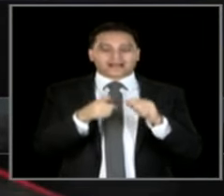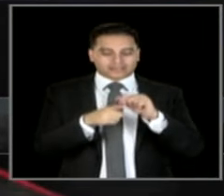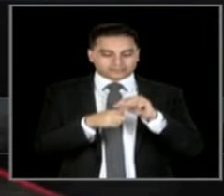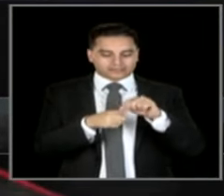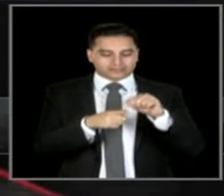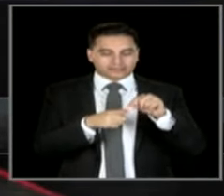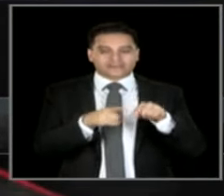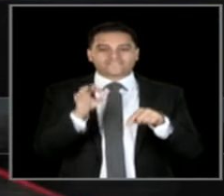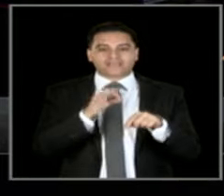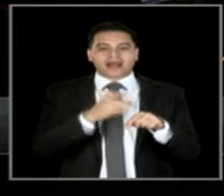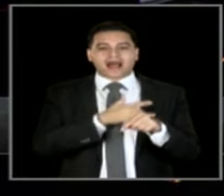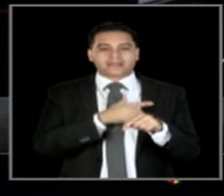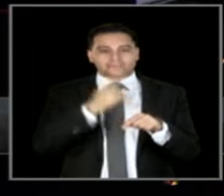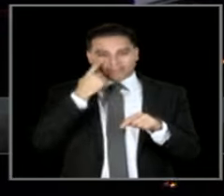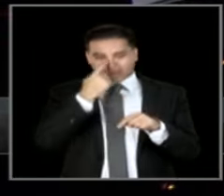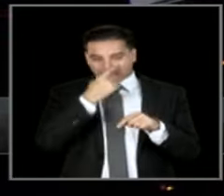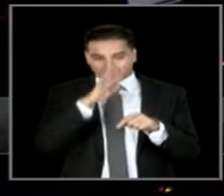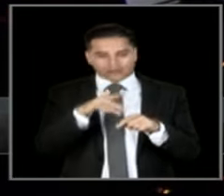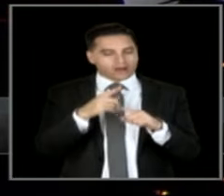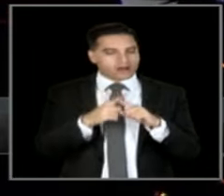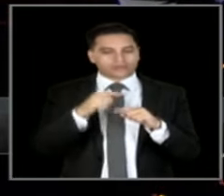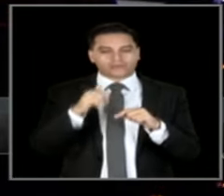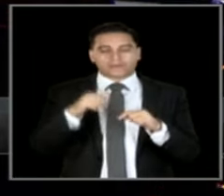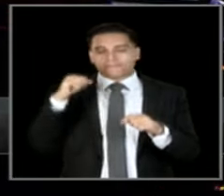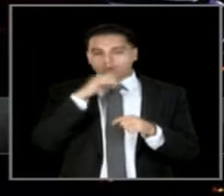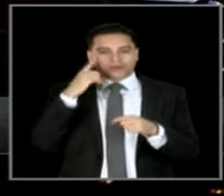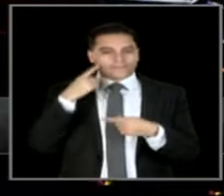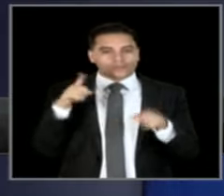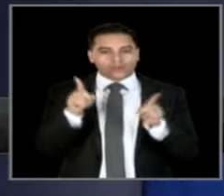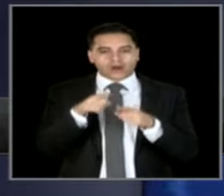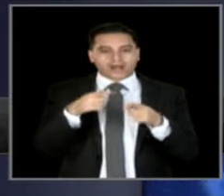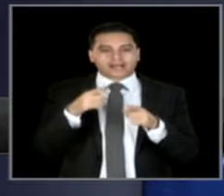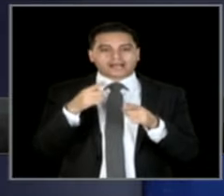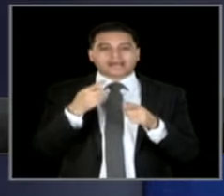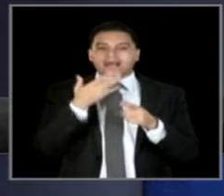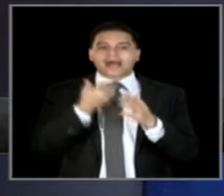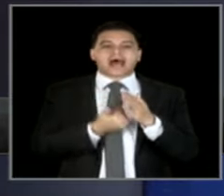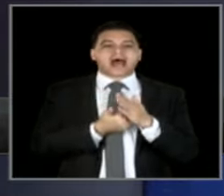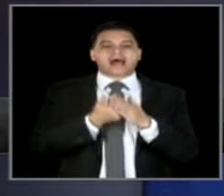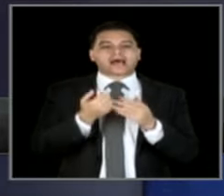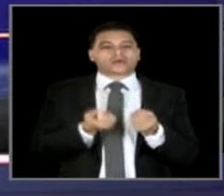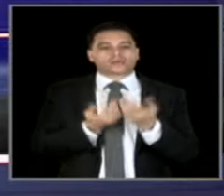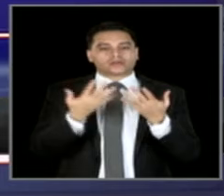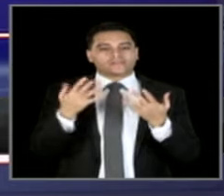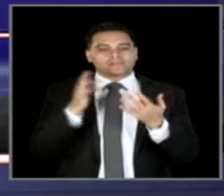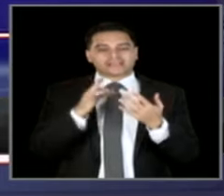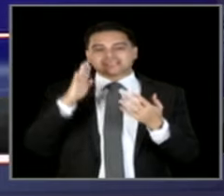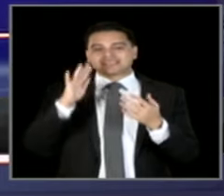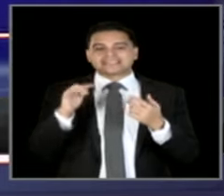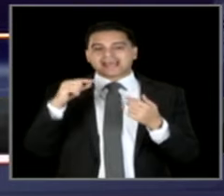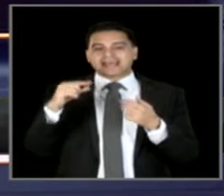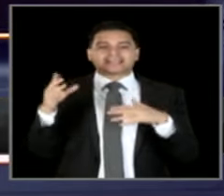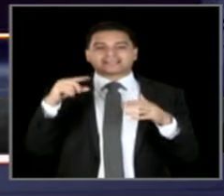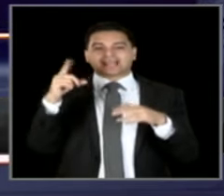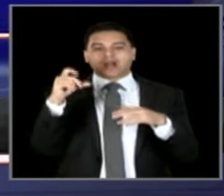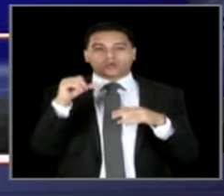قلبه العين غلط من هو مغني وملحن اغنيه طلعت يا م احلى نورها سيد درويش صح كم عدد